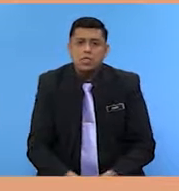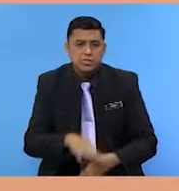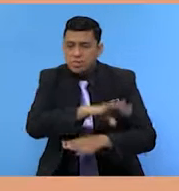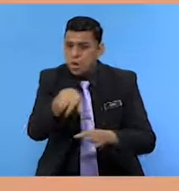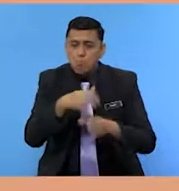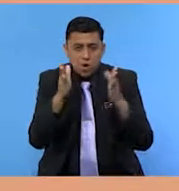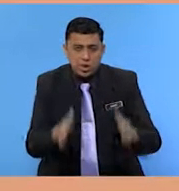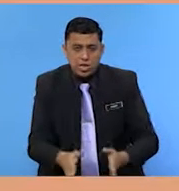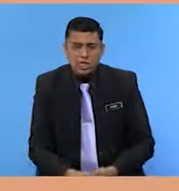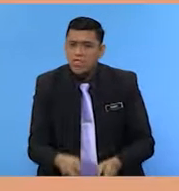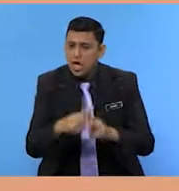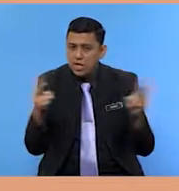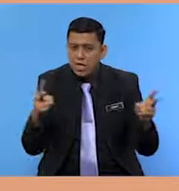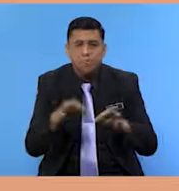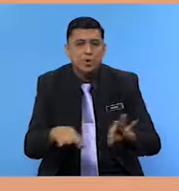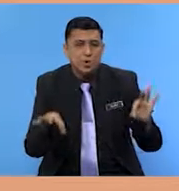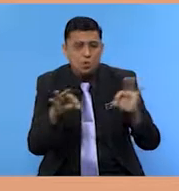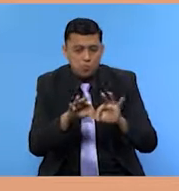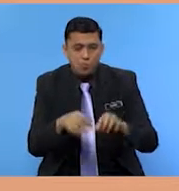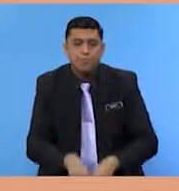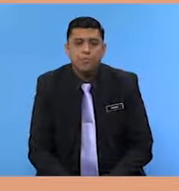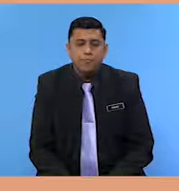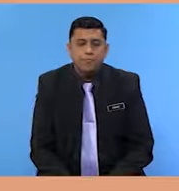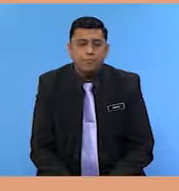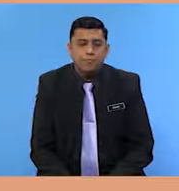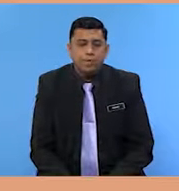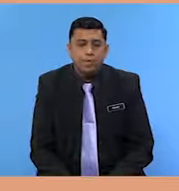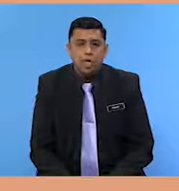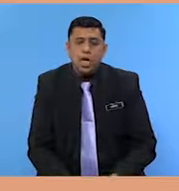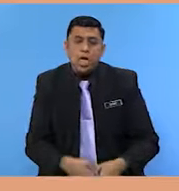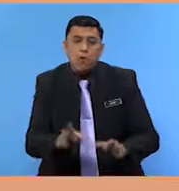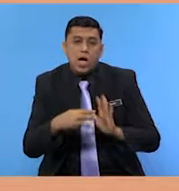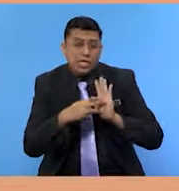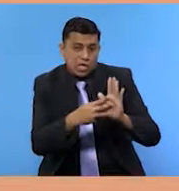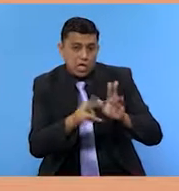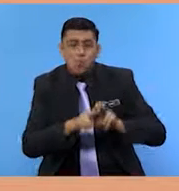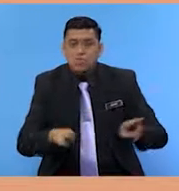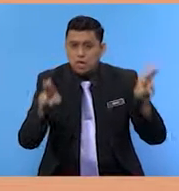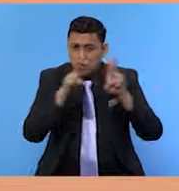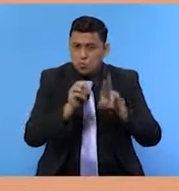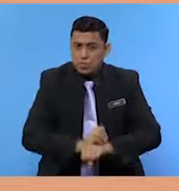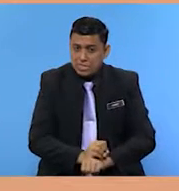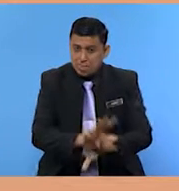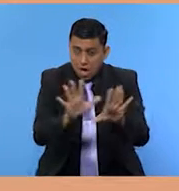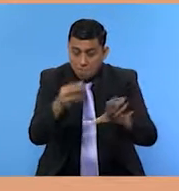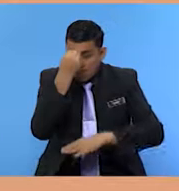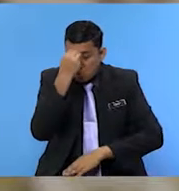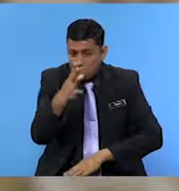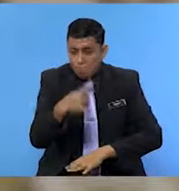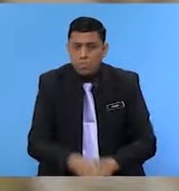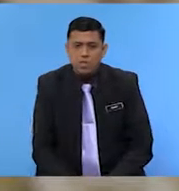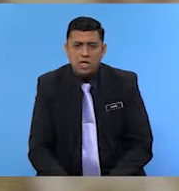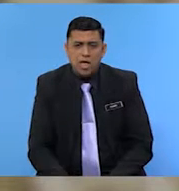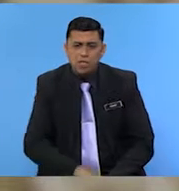masa amat diperlukan. Okay, pihak media masa ini merupakan ejen utama dalam penyebaran maklumat kerana segala